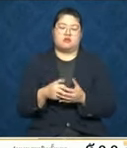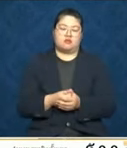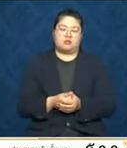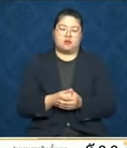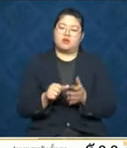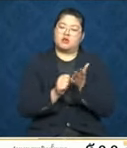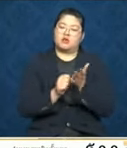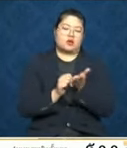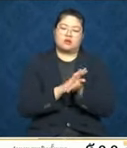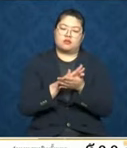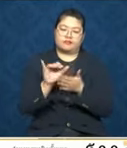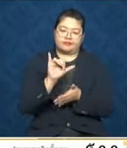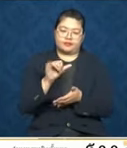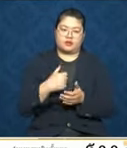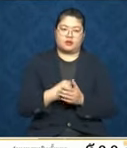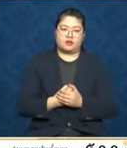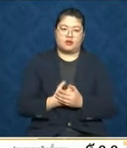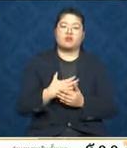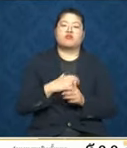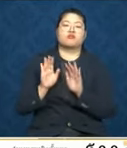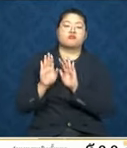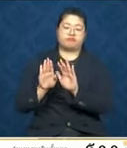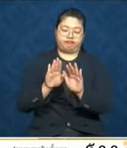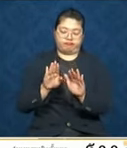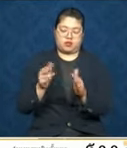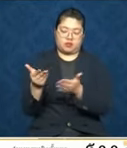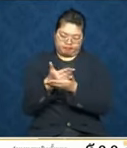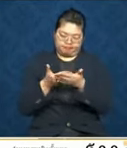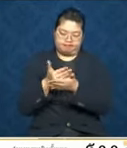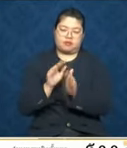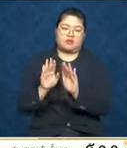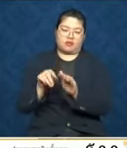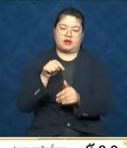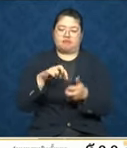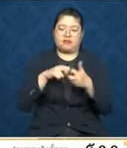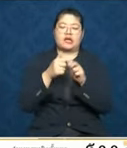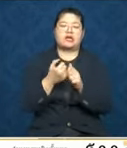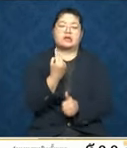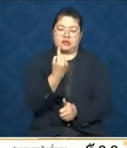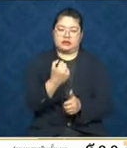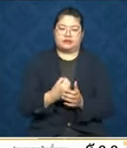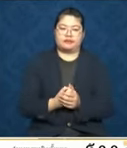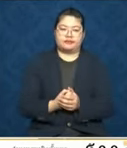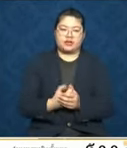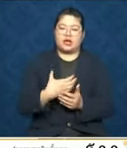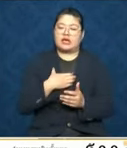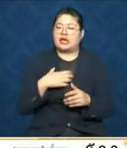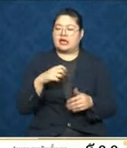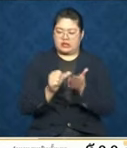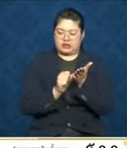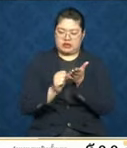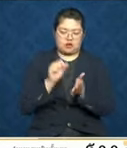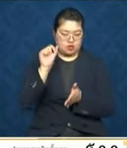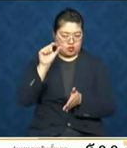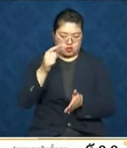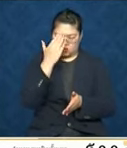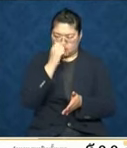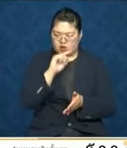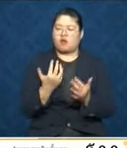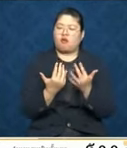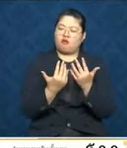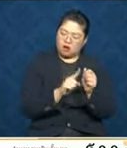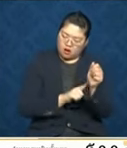ไม่ได้แก้ไขสักทีนะครับงั้นผมขอฝากเรื่องหารือไว้เรื่องเดียวแล้วกันครับผมขอให้มันได้รับการแก้ไขสักทีเพราะเรื่องตรงนี้เราร